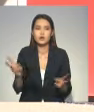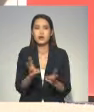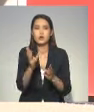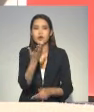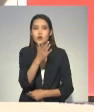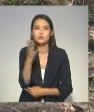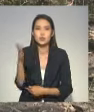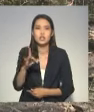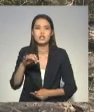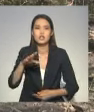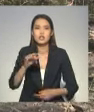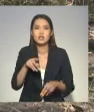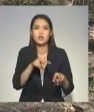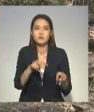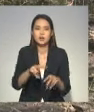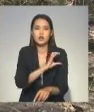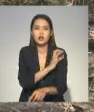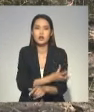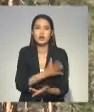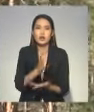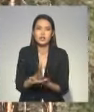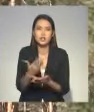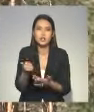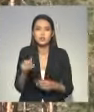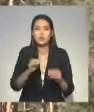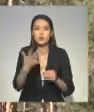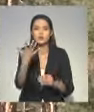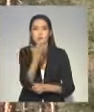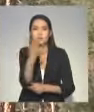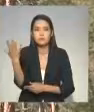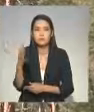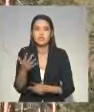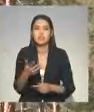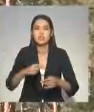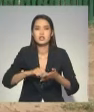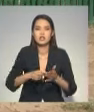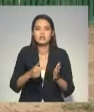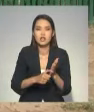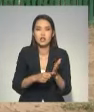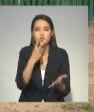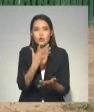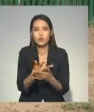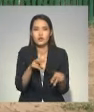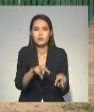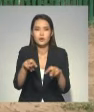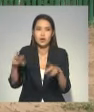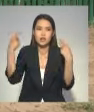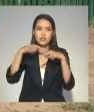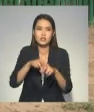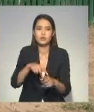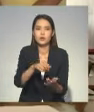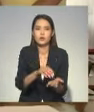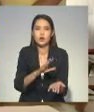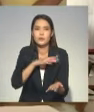орманы резерватында бақылау күшейген. Мұндағы Шалдай және Бесқарағай орман шаруашылығында 6 бірдей бақылау бекеті қойылған.